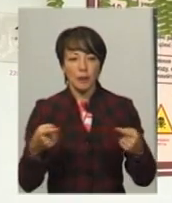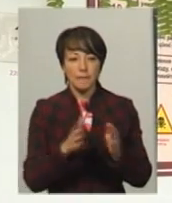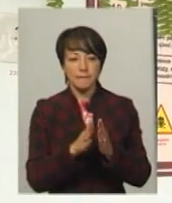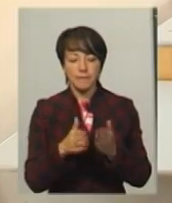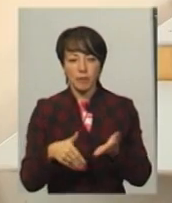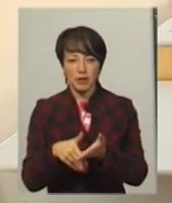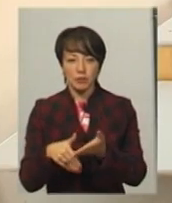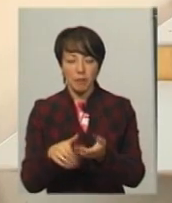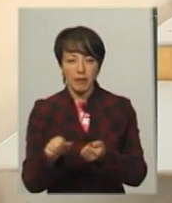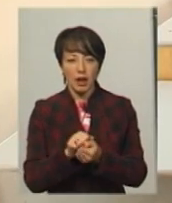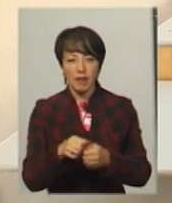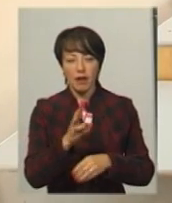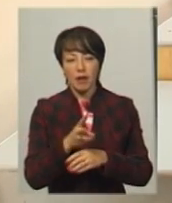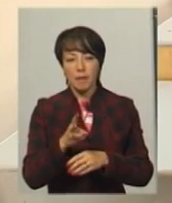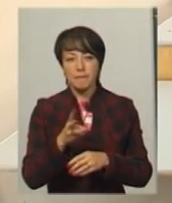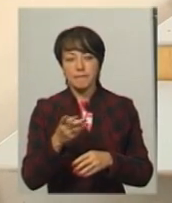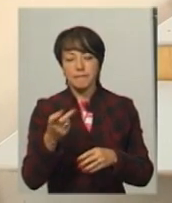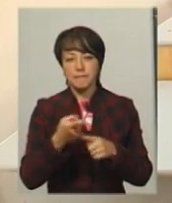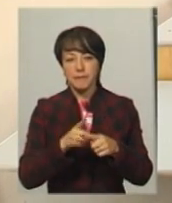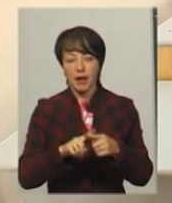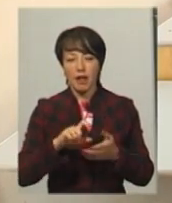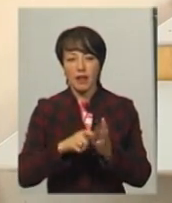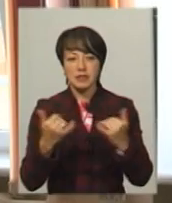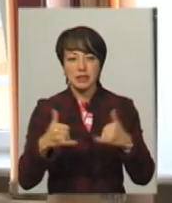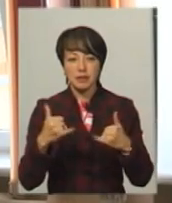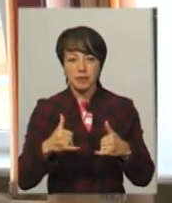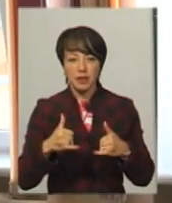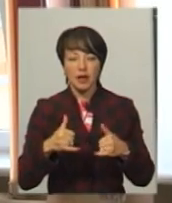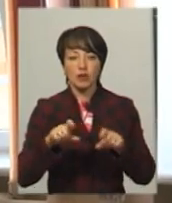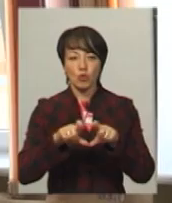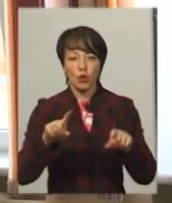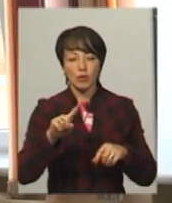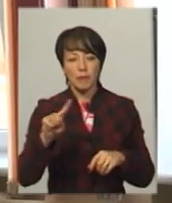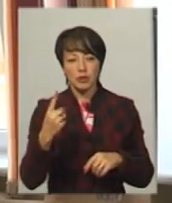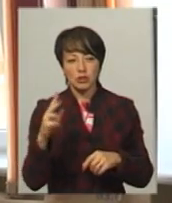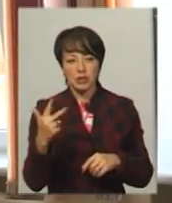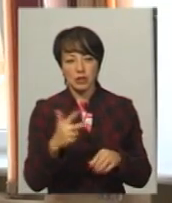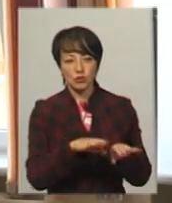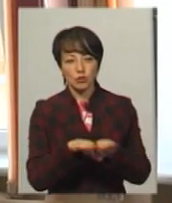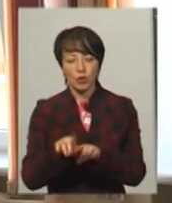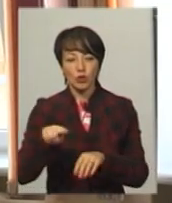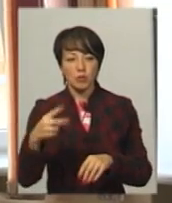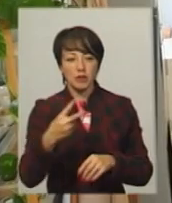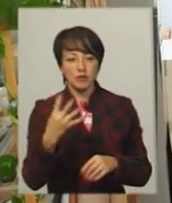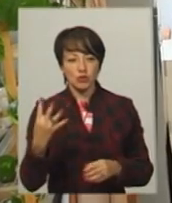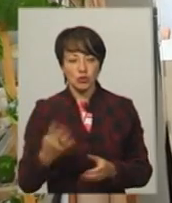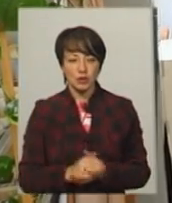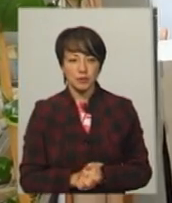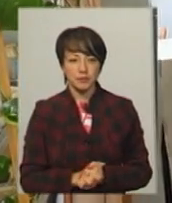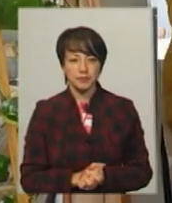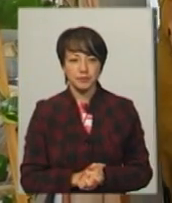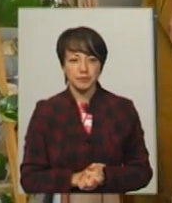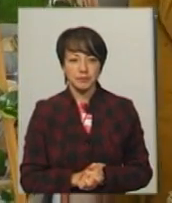підручними матеріалами. На відео перевіряють клас хімії Хмельницької середньої загальноосвітньої школи перших-третіх ступенів номер 24.